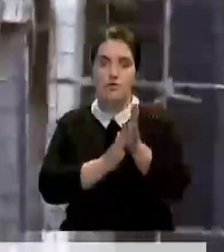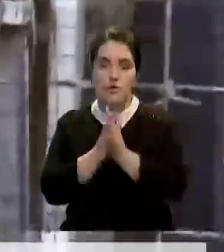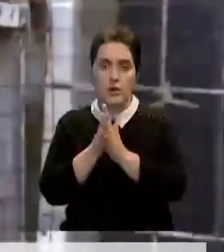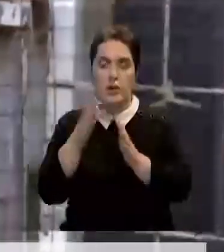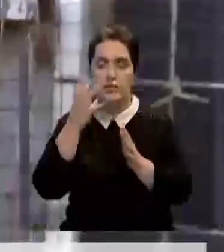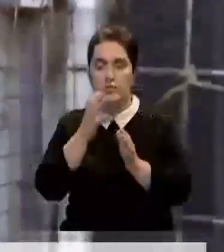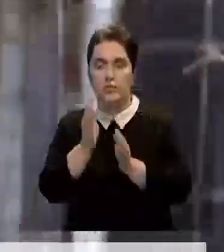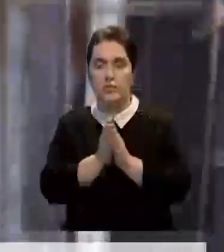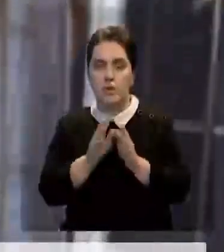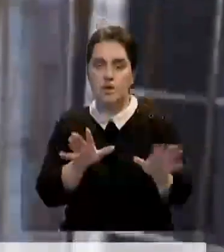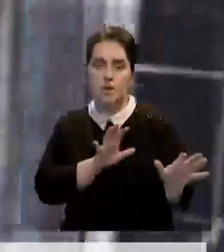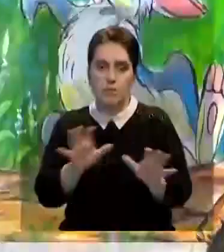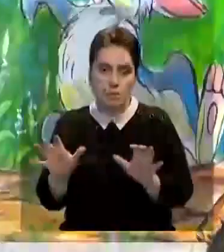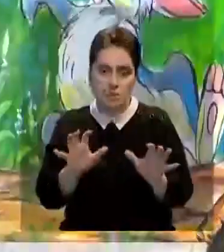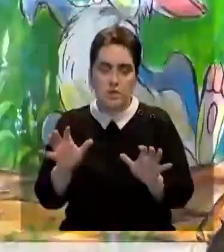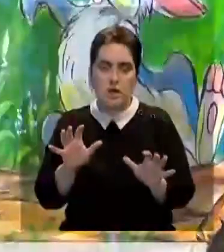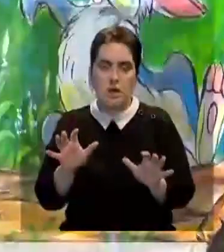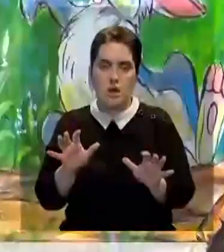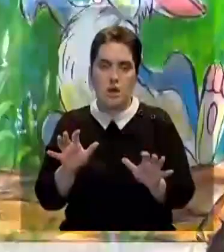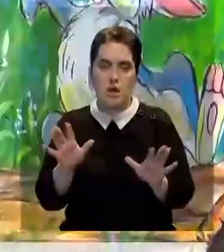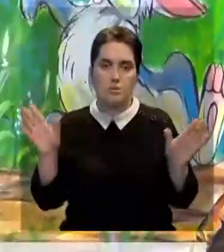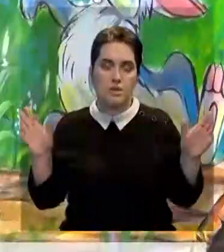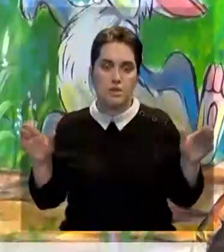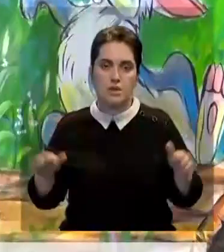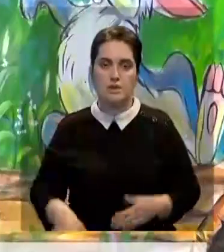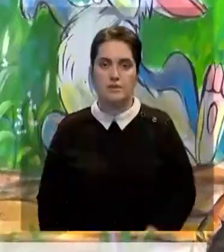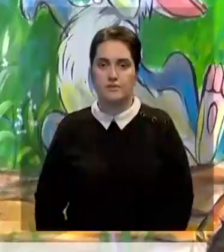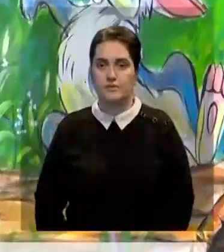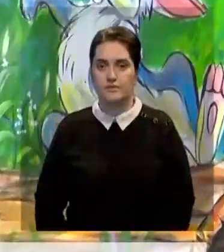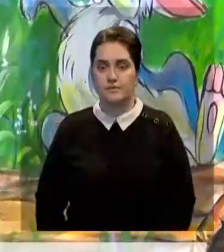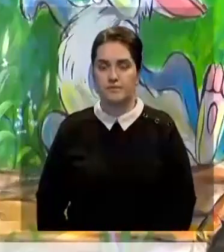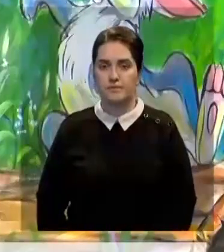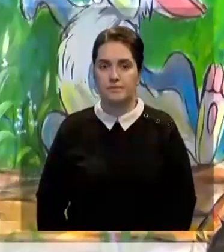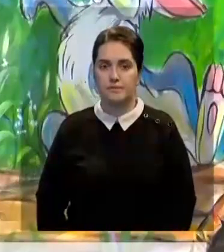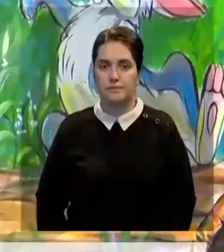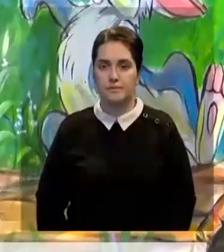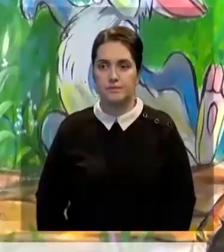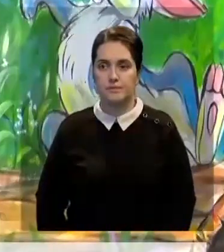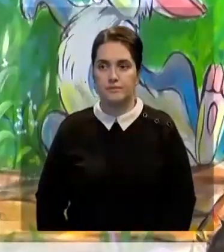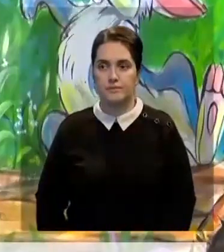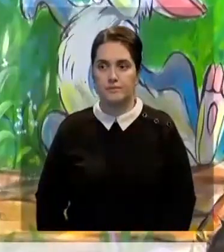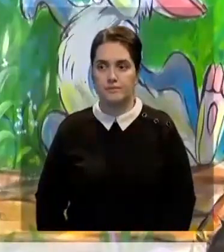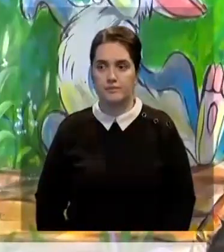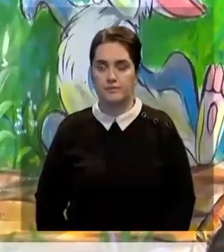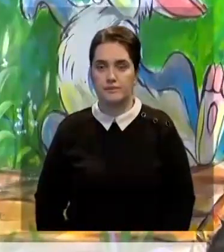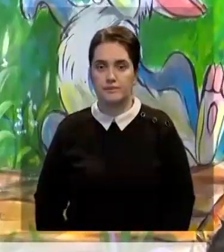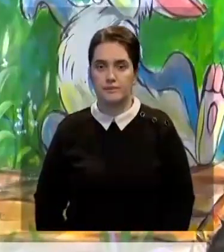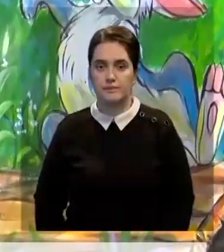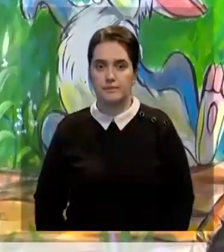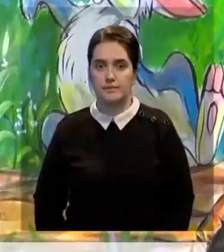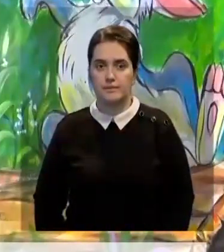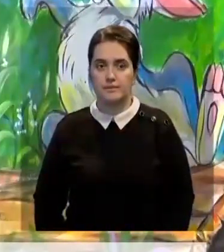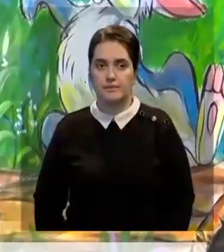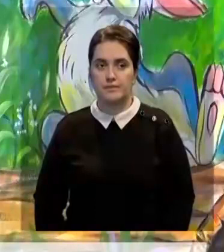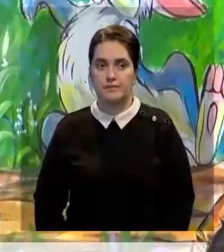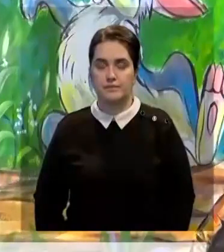и заботиться о пернатых. Қазір балаларды еңбекке бейімдеудің арқасында көптеген нәтижелерге